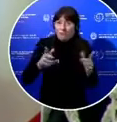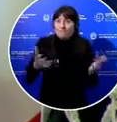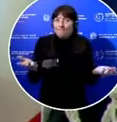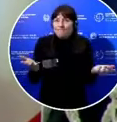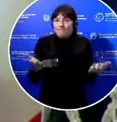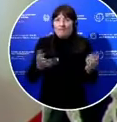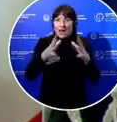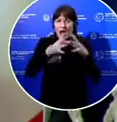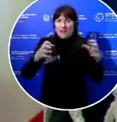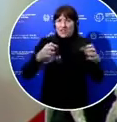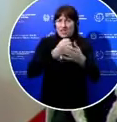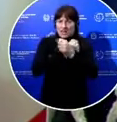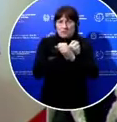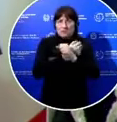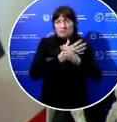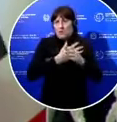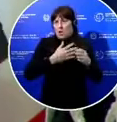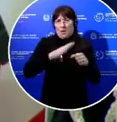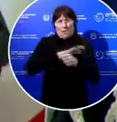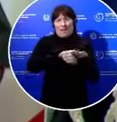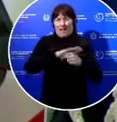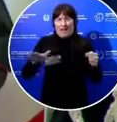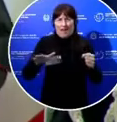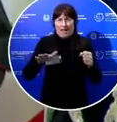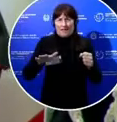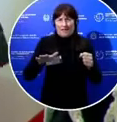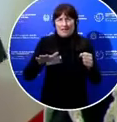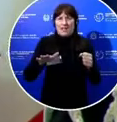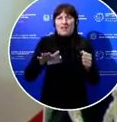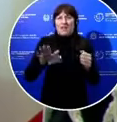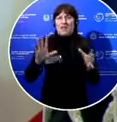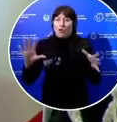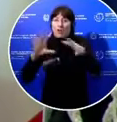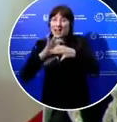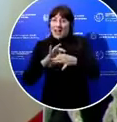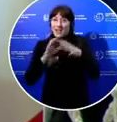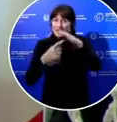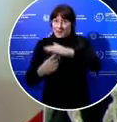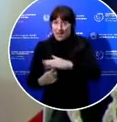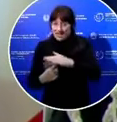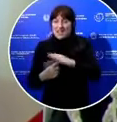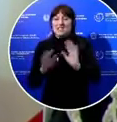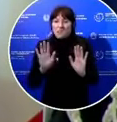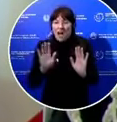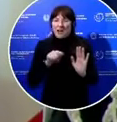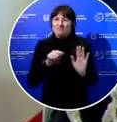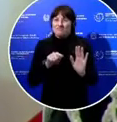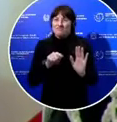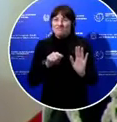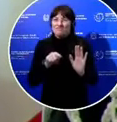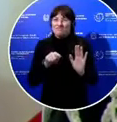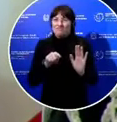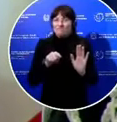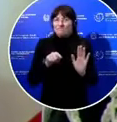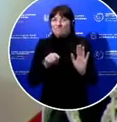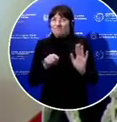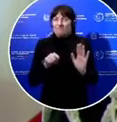Il sovraffollamento in buona parte dovuto a questo genere di reati sta realmente producendo una presa in carico e percorsi